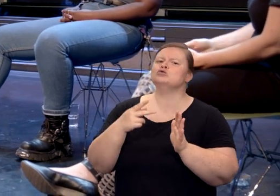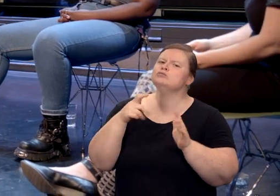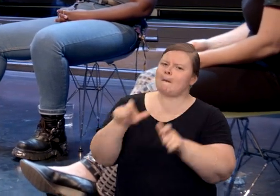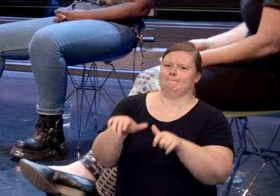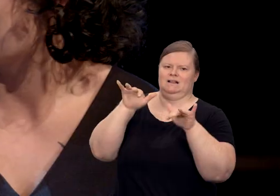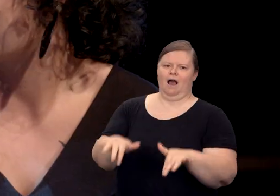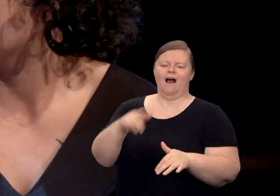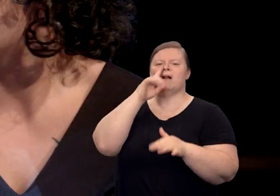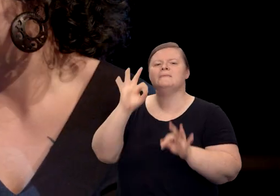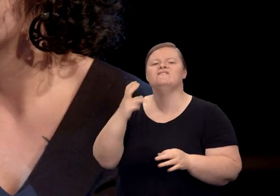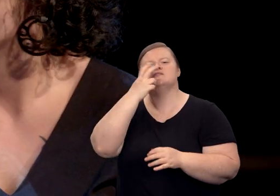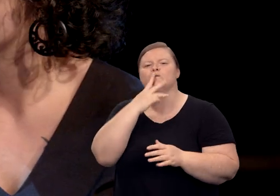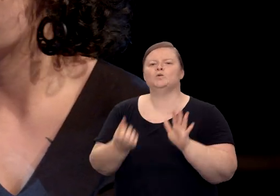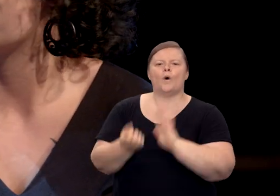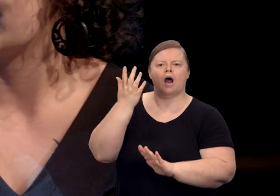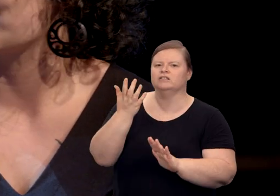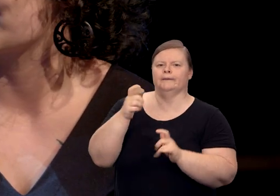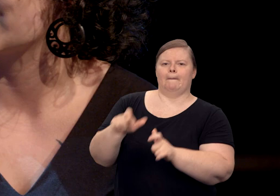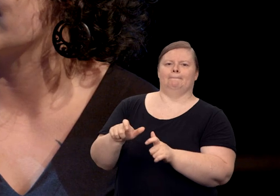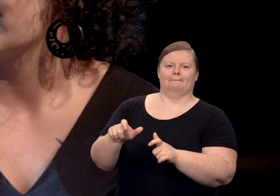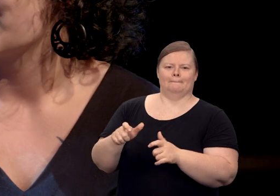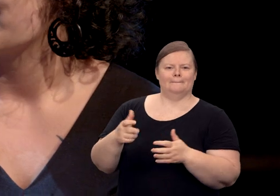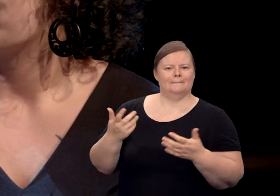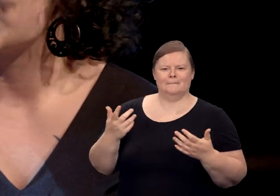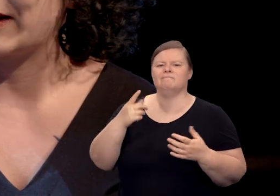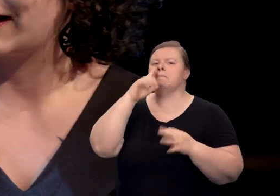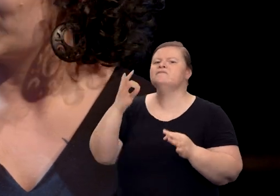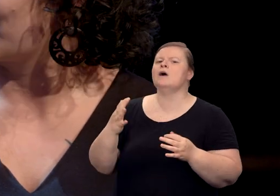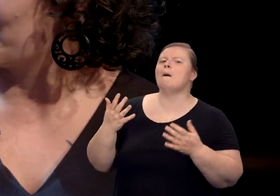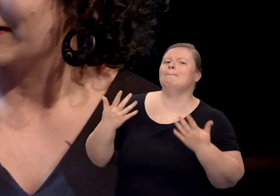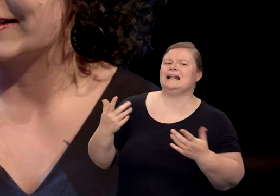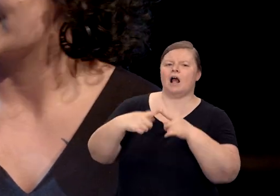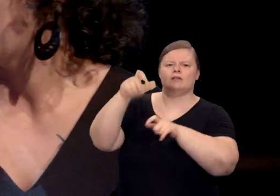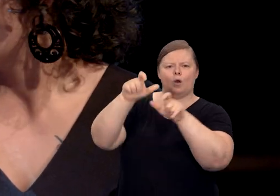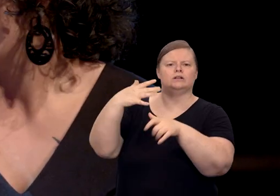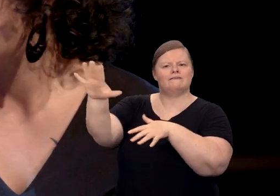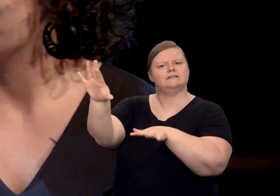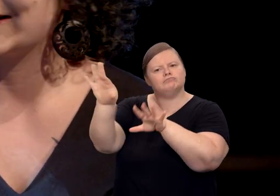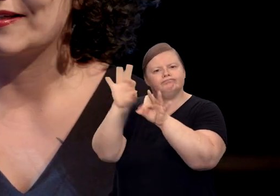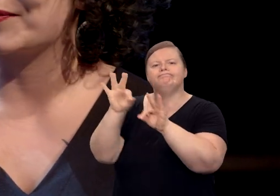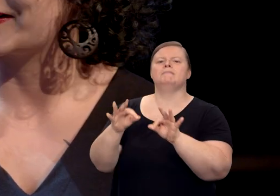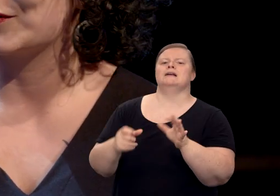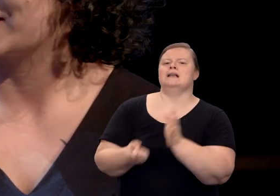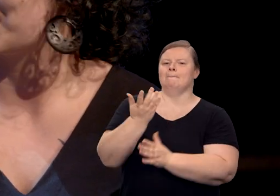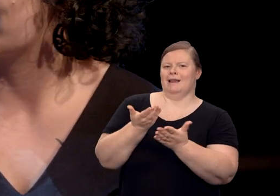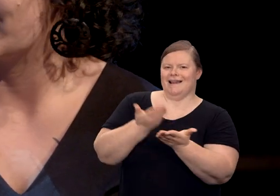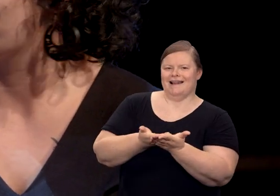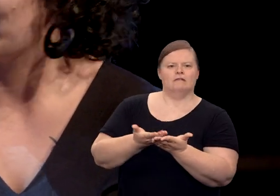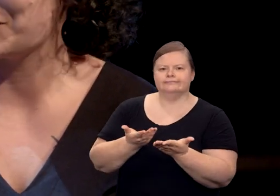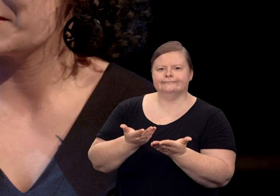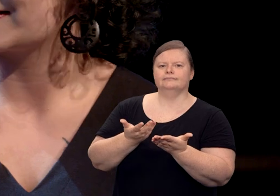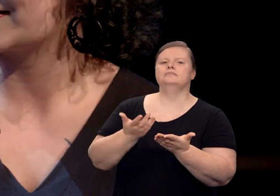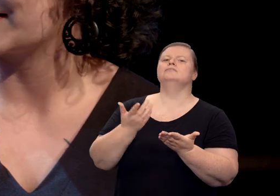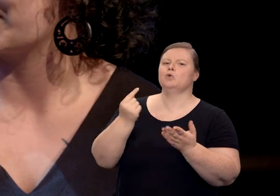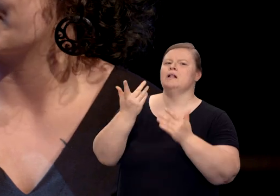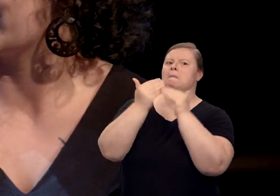irgendwie Sachen hochlädt und wenn man sich halt irgendwie Beats von anderen Leuten genommen hat, die gesampelt hat und so weiter, weil du jetzt mittlerweile eine